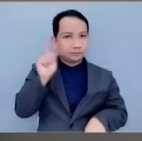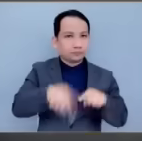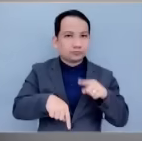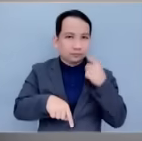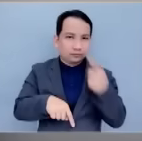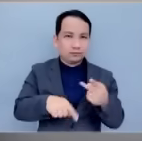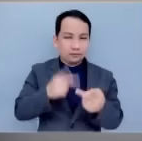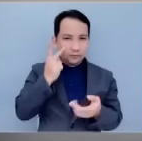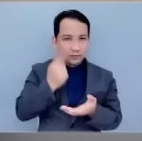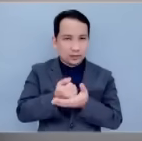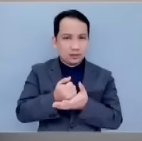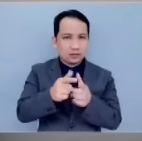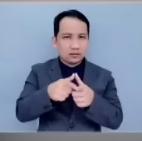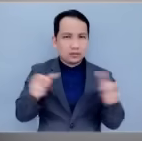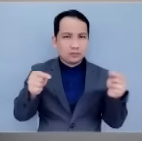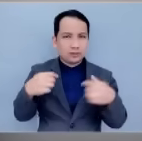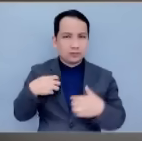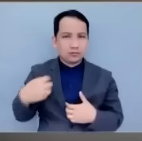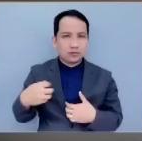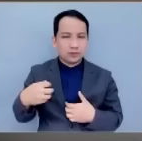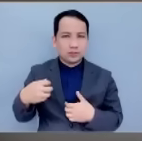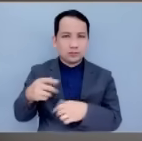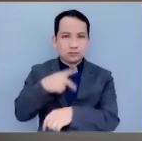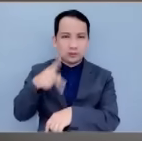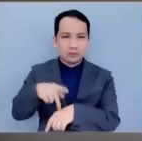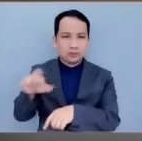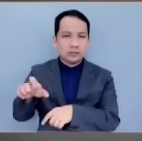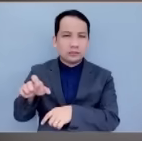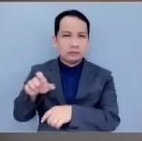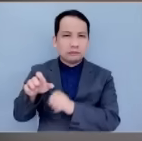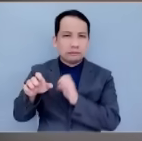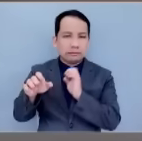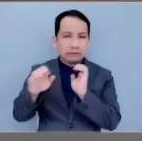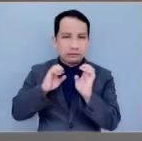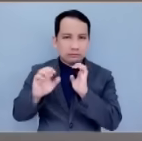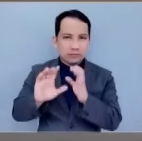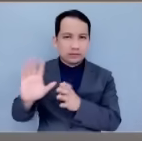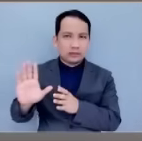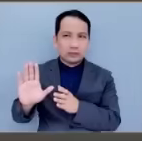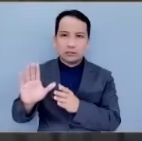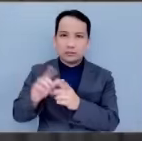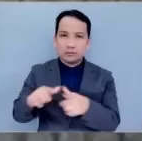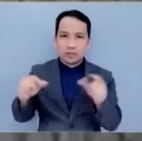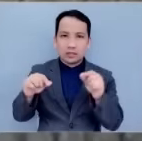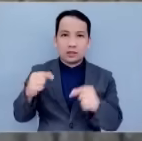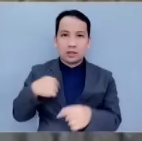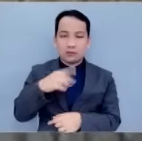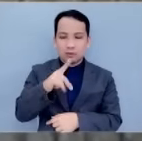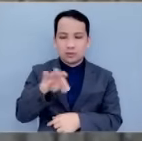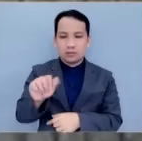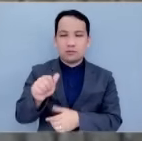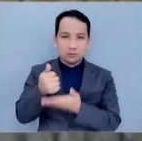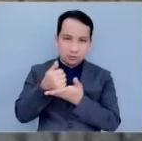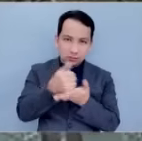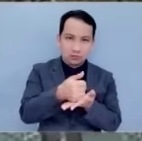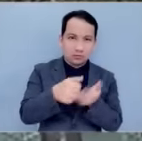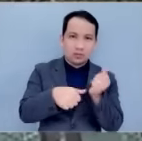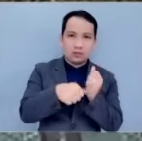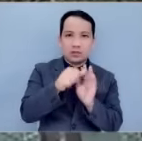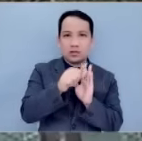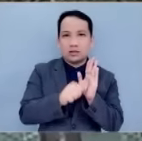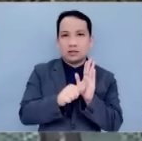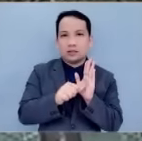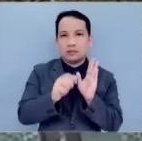nakukumpirma ng Japanese police sa Philippine Embassy sa Japan. Sa ngayon, patuloy ang legal assistance ng DFA para sa dalawang Pinoy. Sabi pa ng